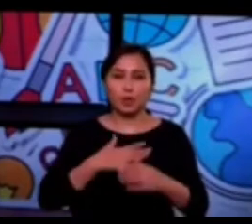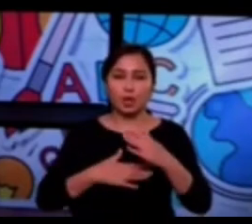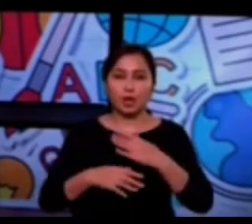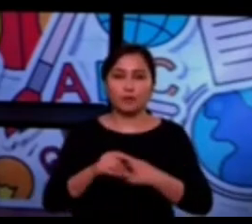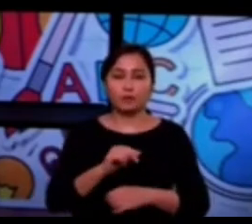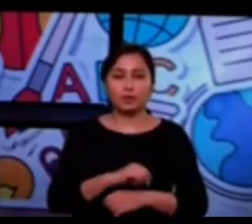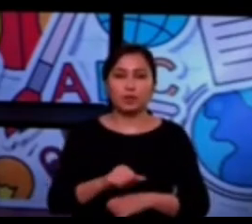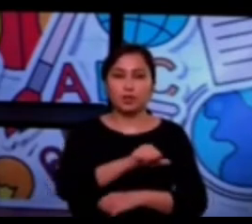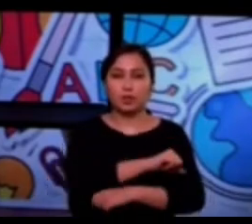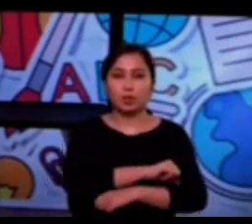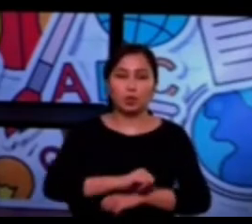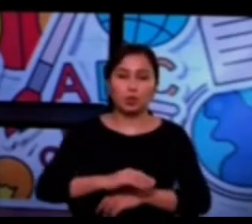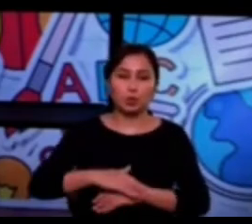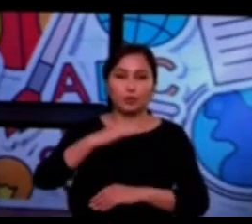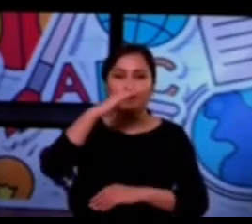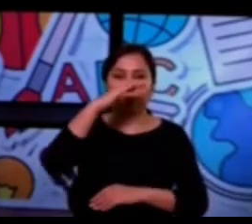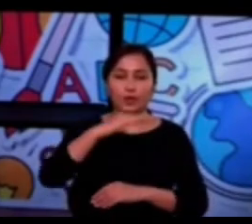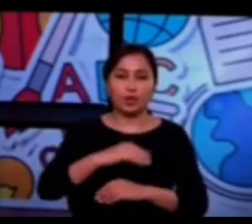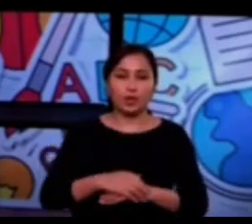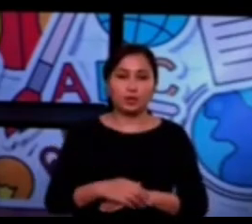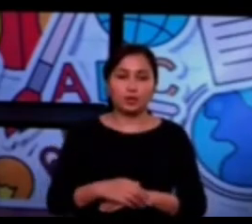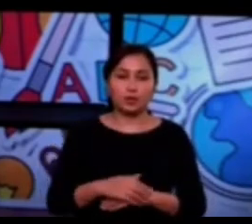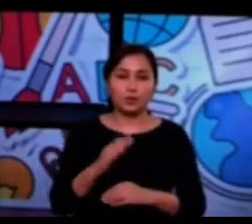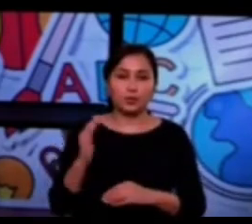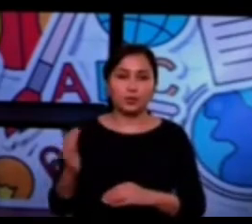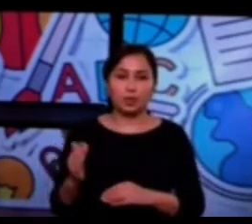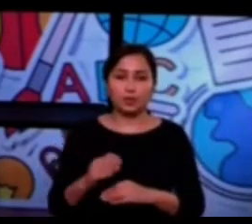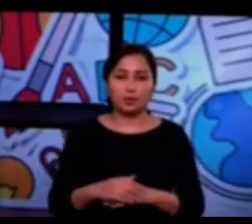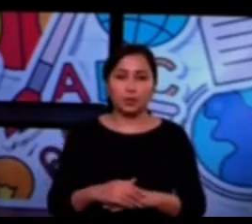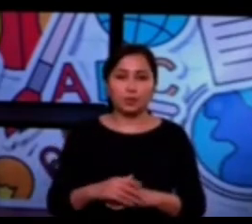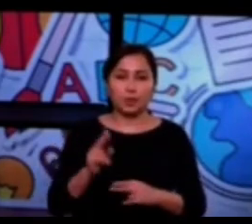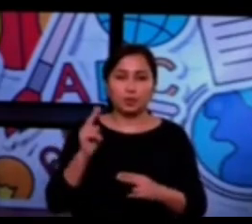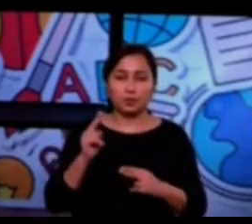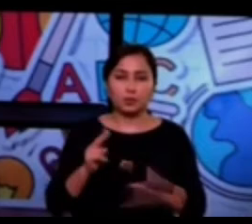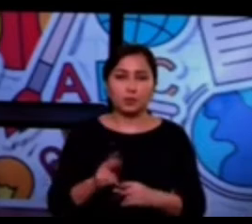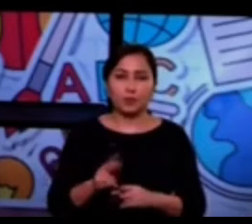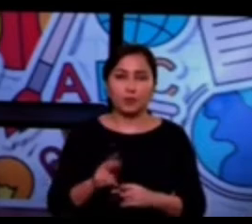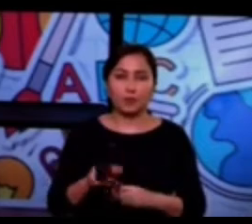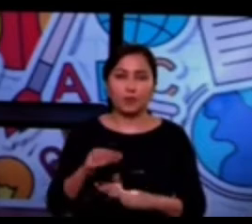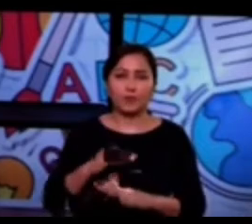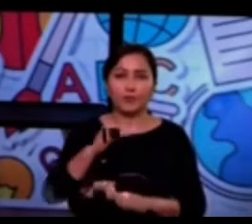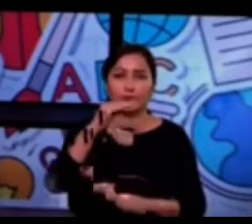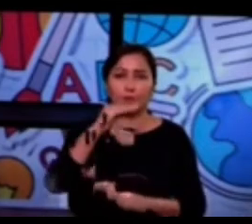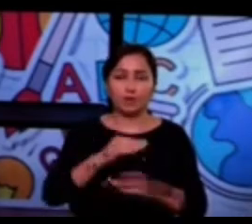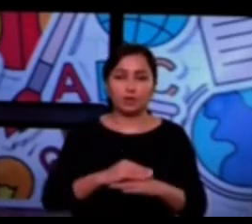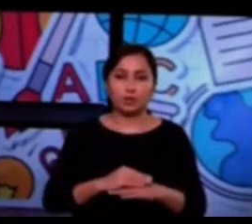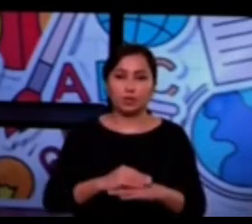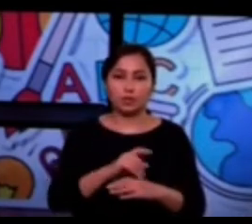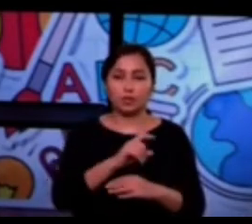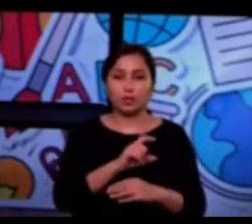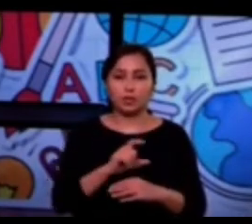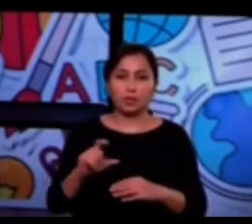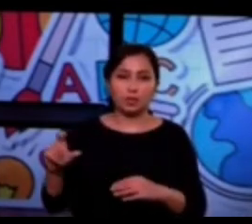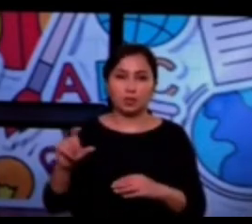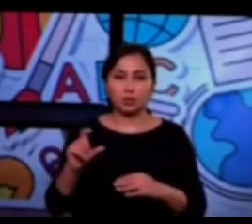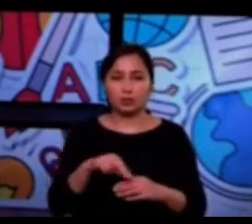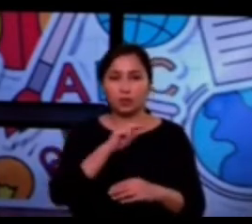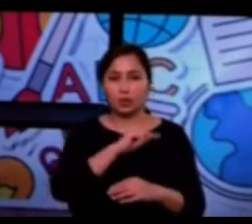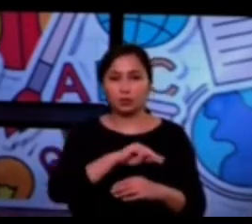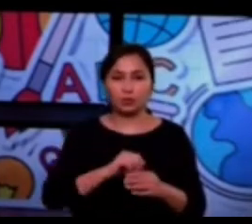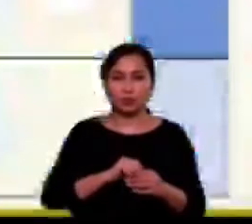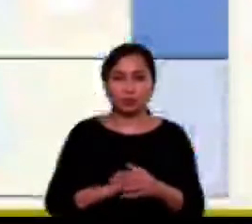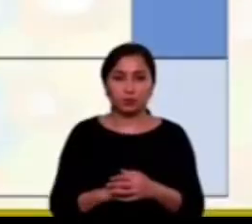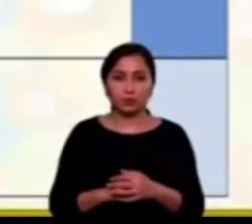линию вверх, а затем вверх вправо и заканчиваем на верхней линеечке рабочей